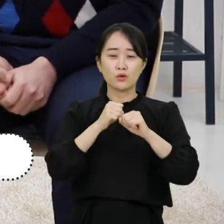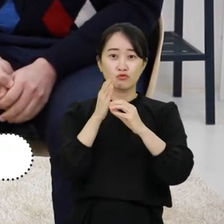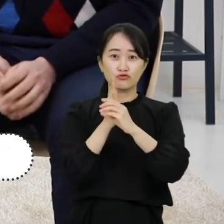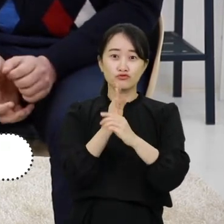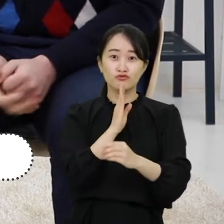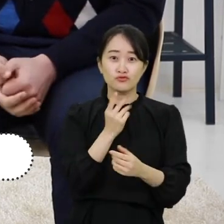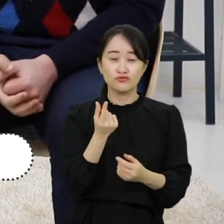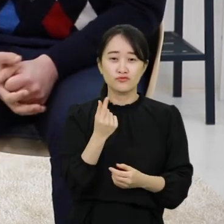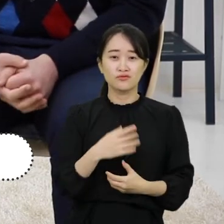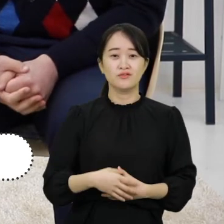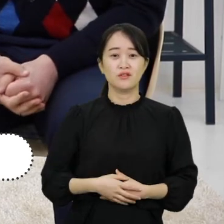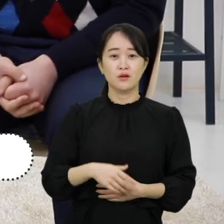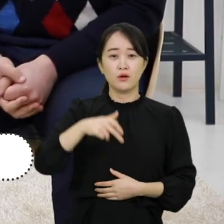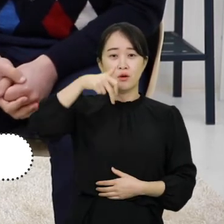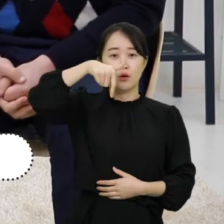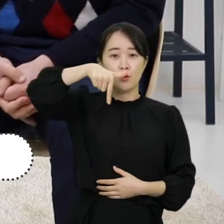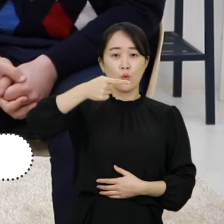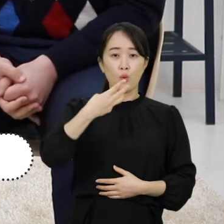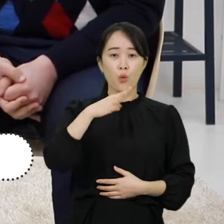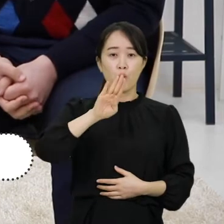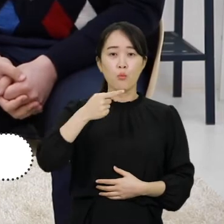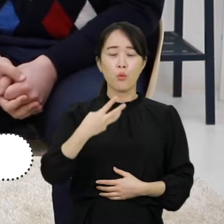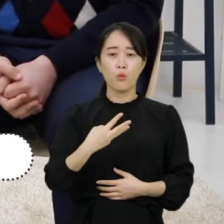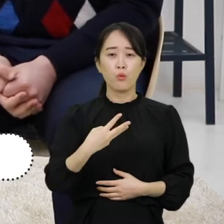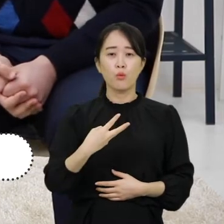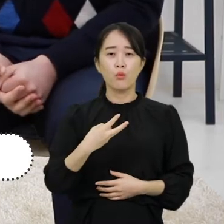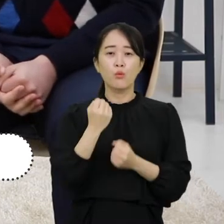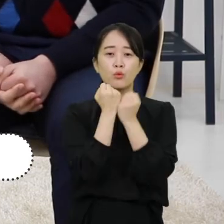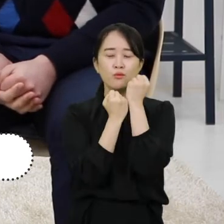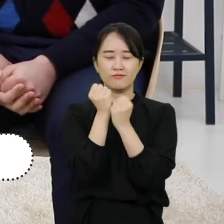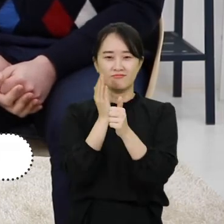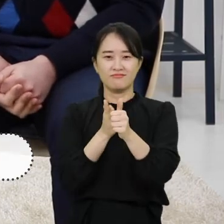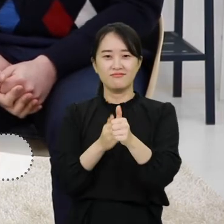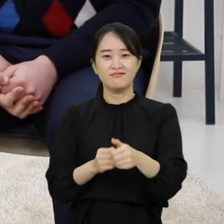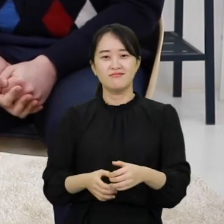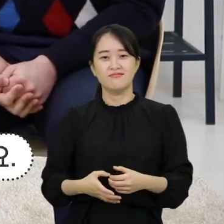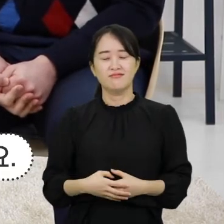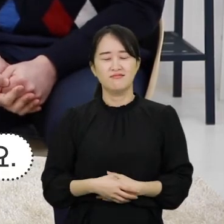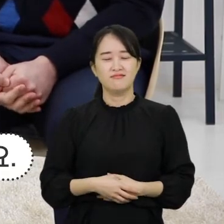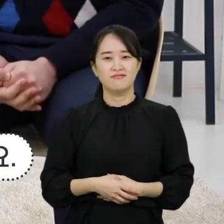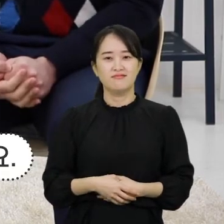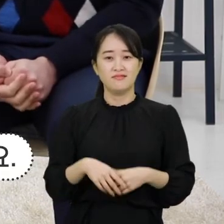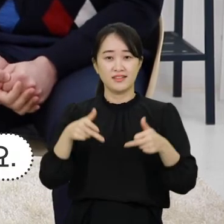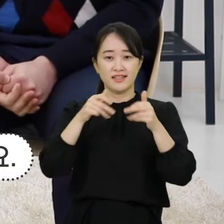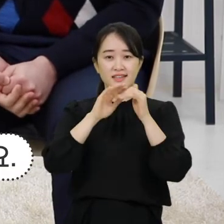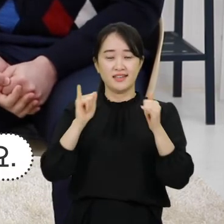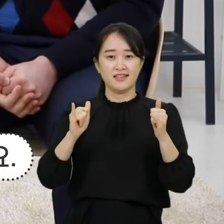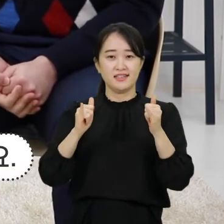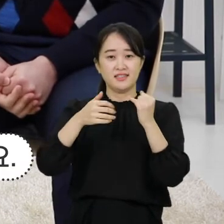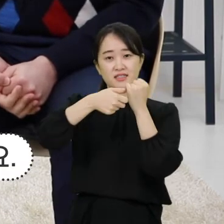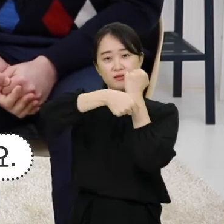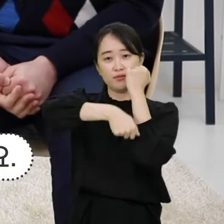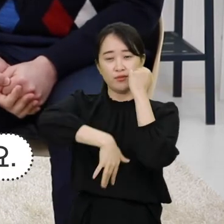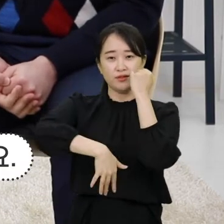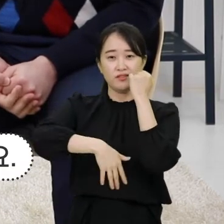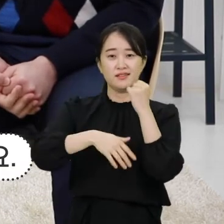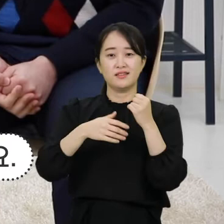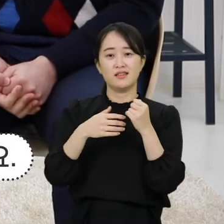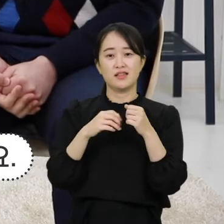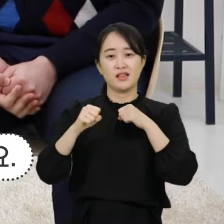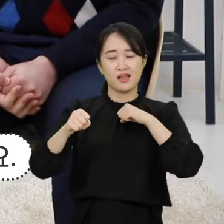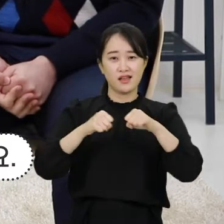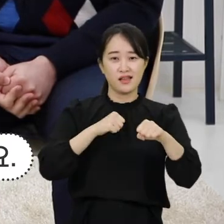하고 계시잖아요, 현악 씨. 그 꼴볼이 일단 뭔지 먼저 설명을 좀 해주시면 어떨까요? 우선 장애인의 스포츠,